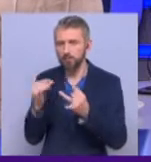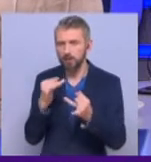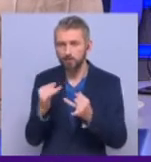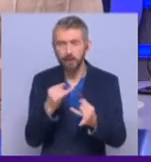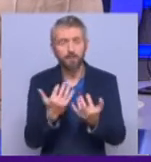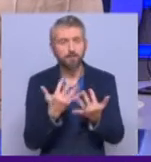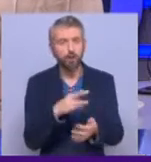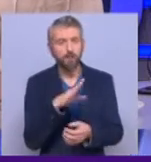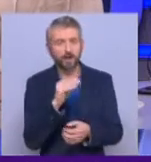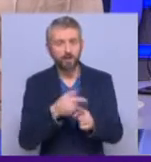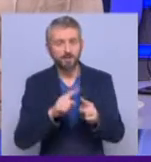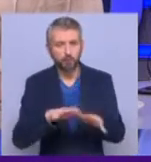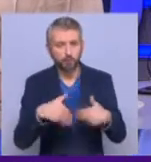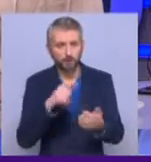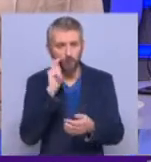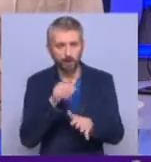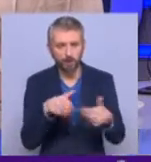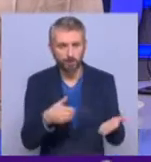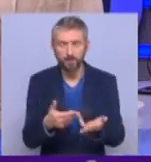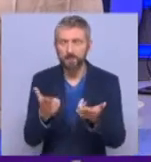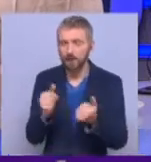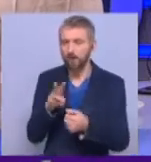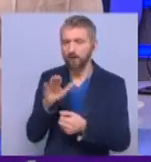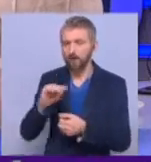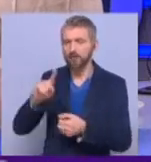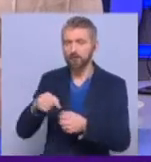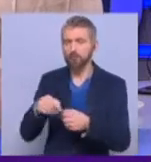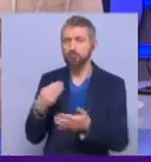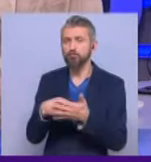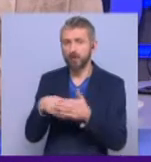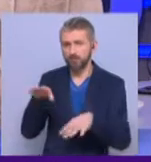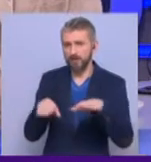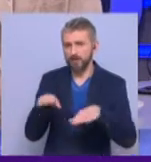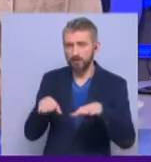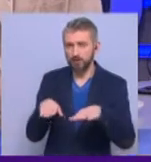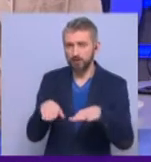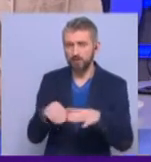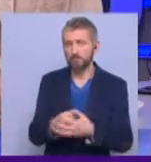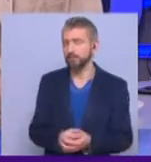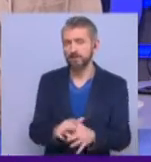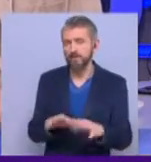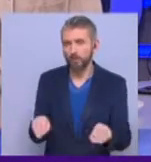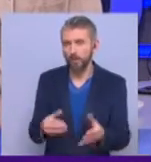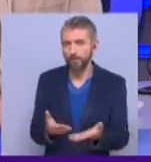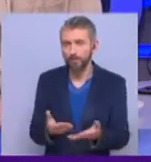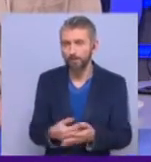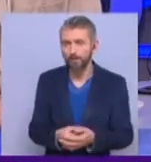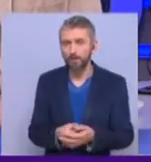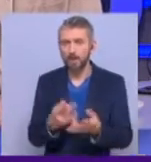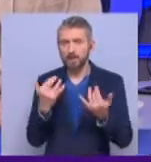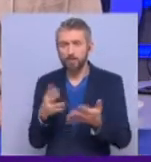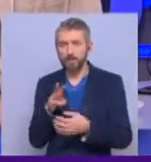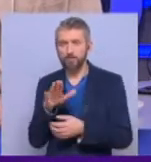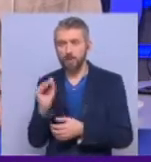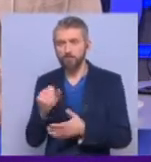вимога МВФ – це пропозиція української сторони. Да, МВФ требував збалансувати бюджет, і бюджет НАК «Нафтогаз Украины». То есть, вот как бы требование